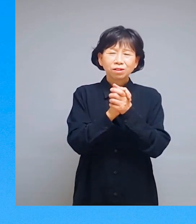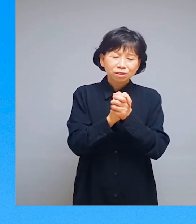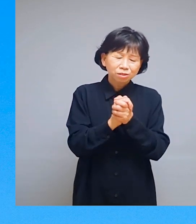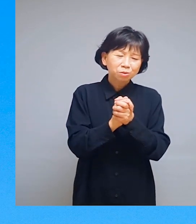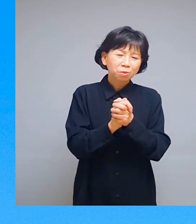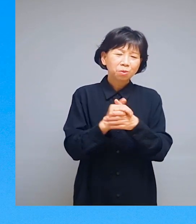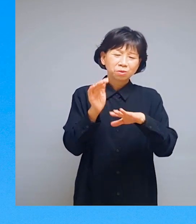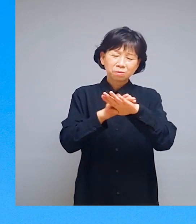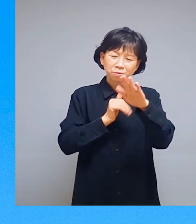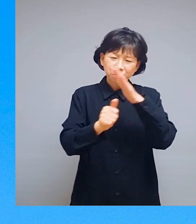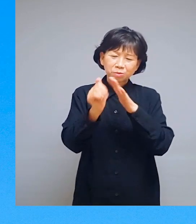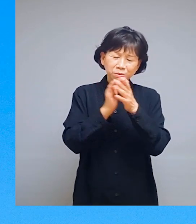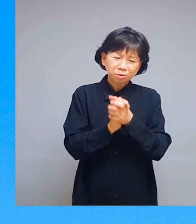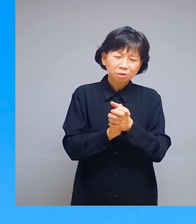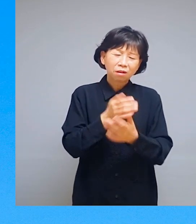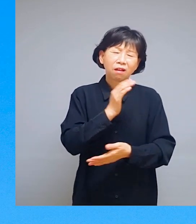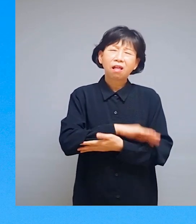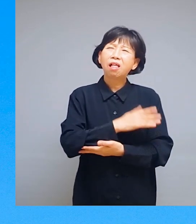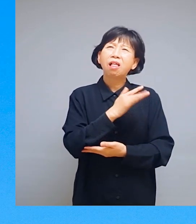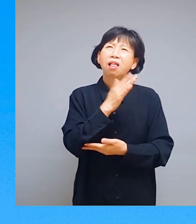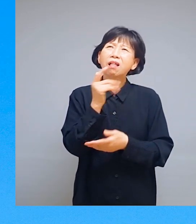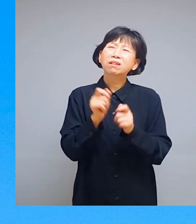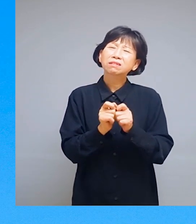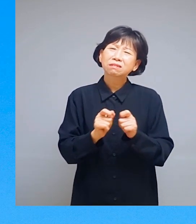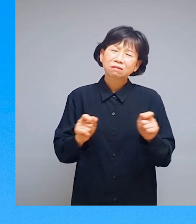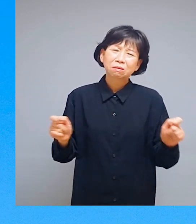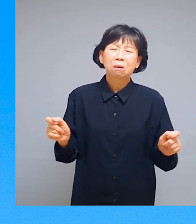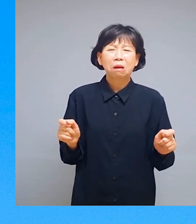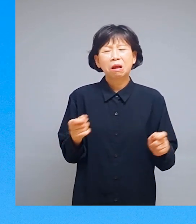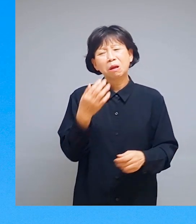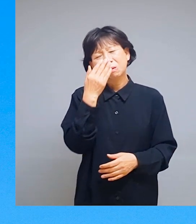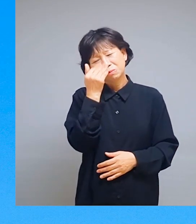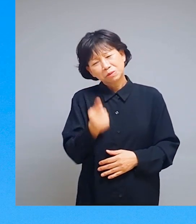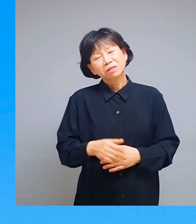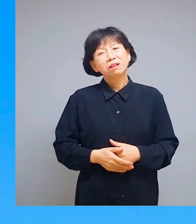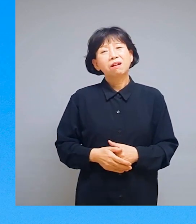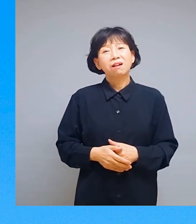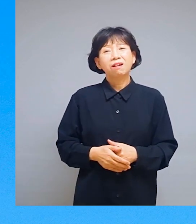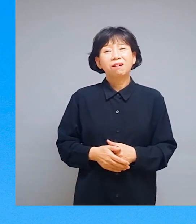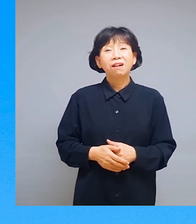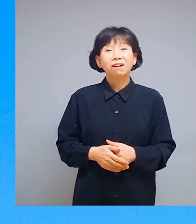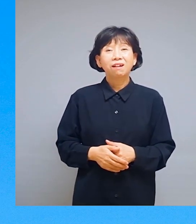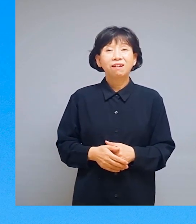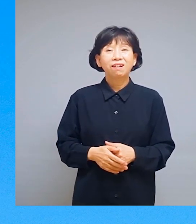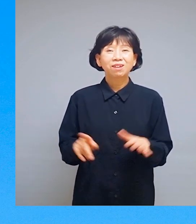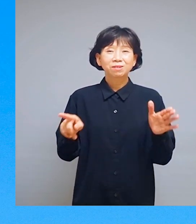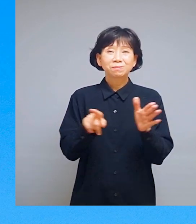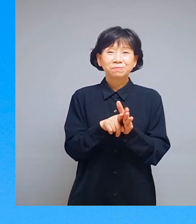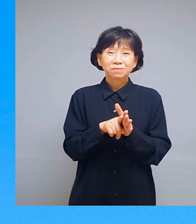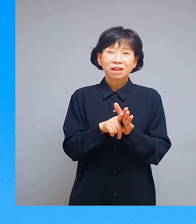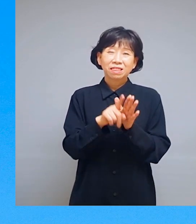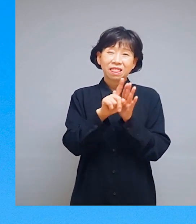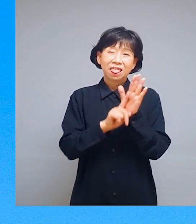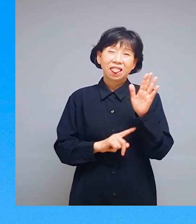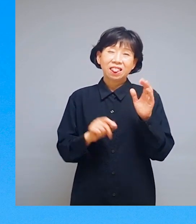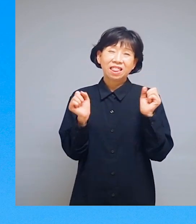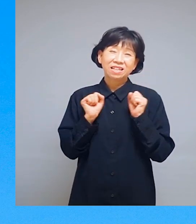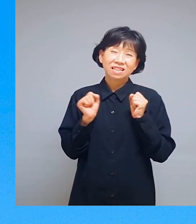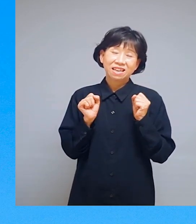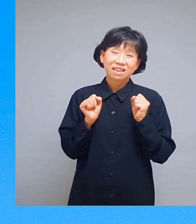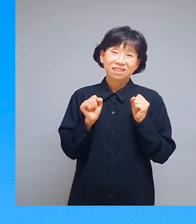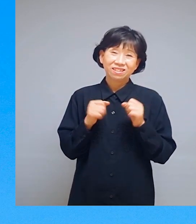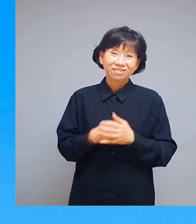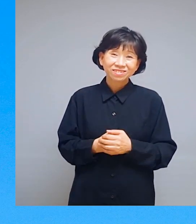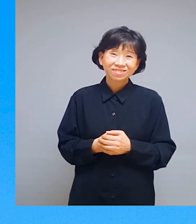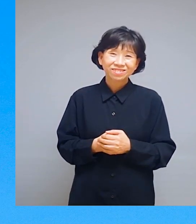하는 거야? 이게 조금 뭐가 이게 좀 식은 것 같죠. 그렇죠? 오늘